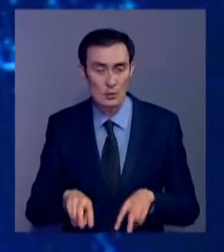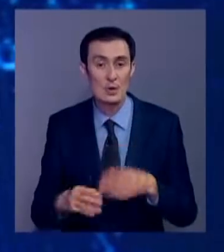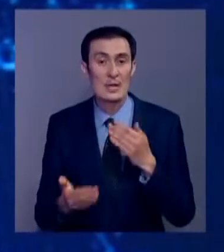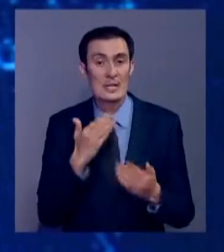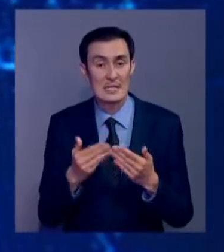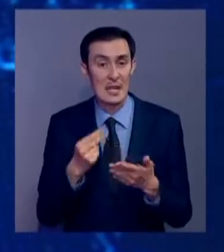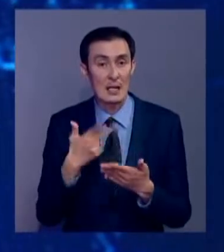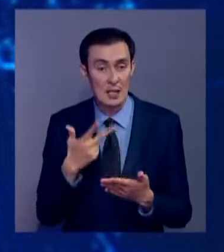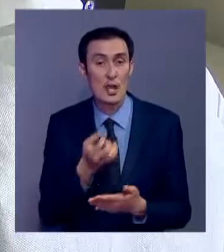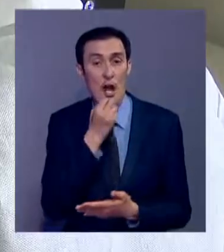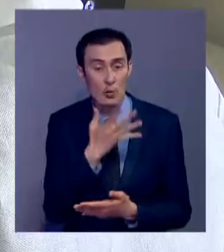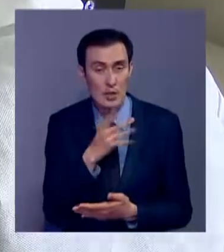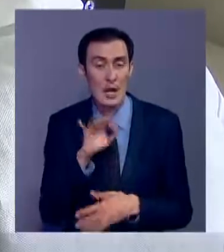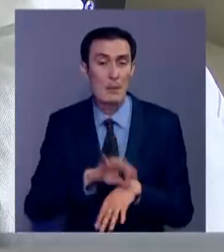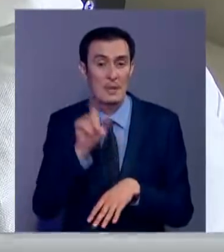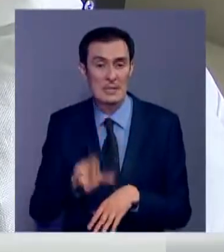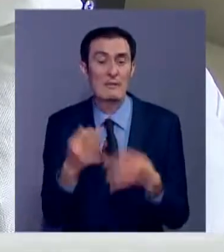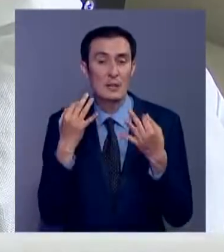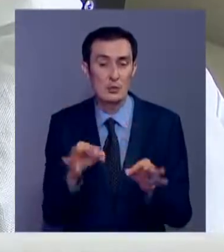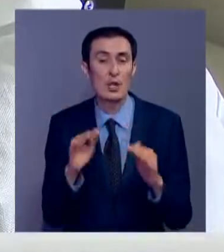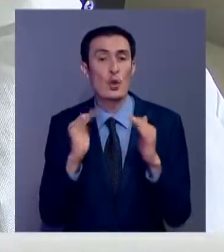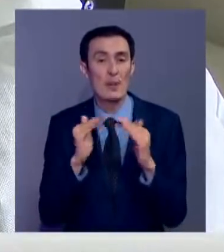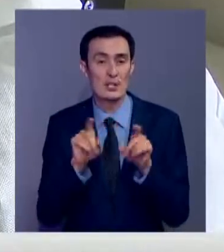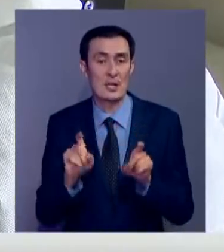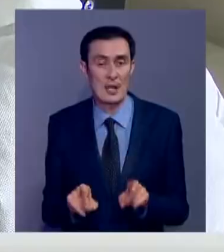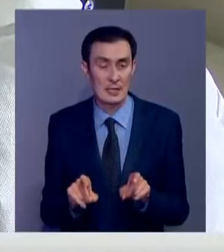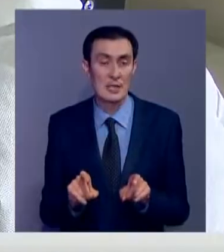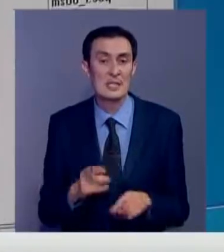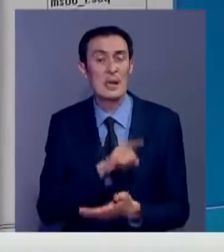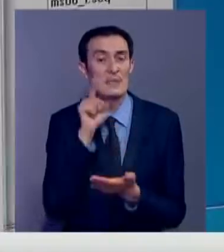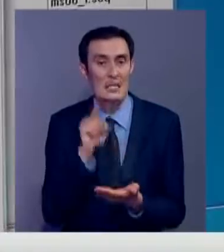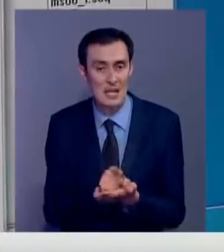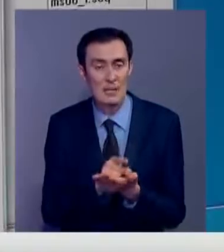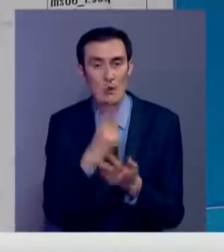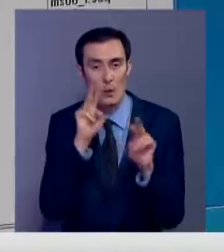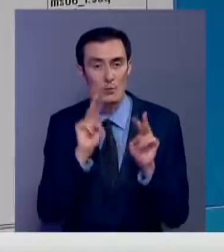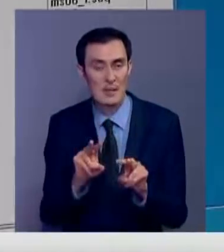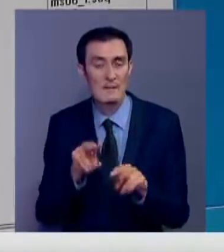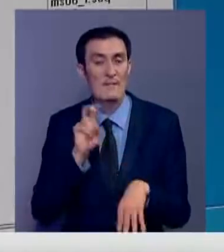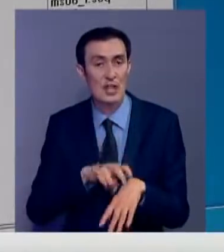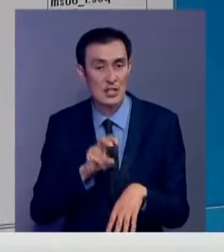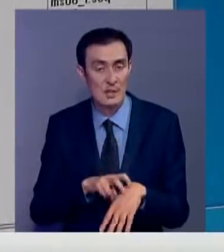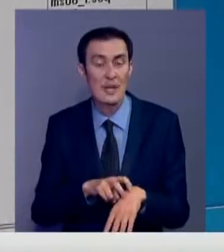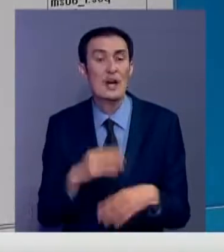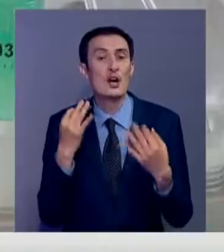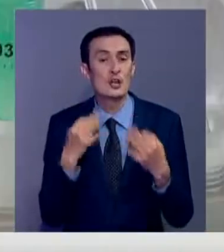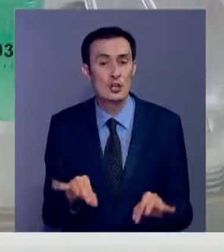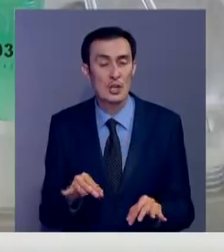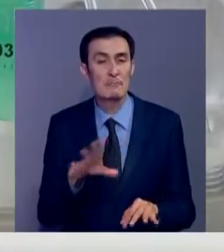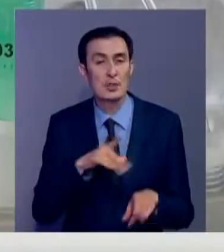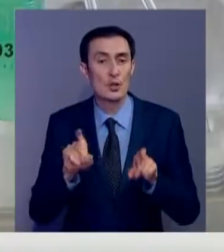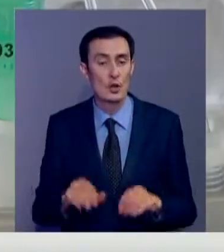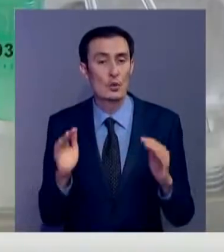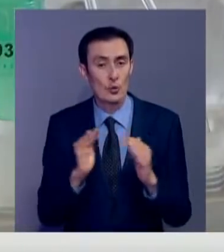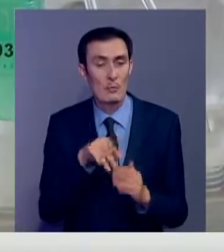Если анализы хорошие, пациентов отпустят на домашний карантин с обязательным наблюдением медиков. Разрешат оставаться дома